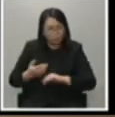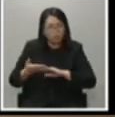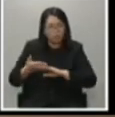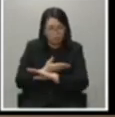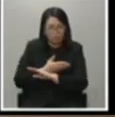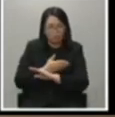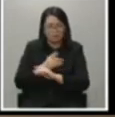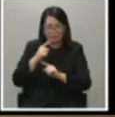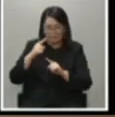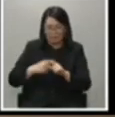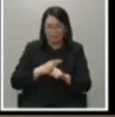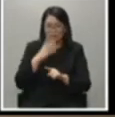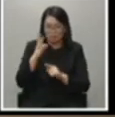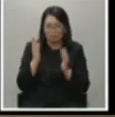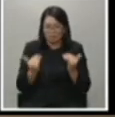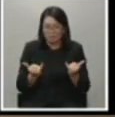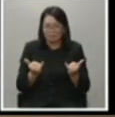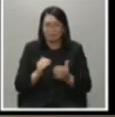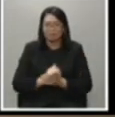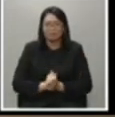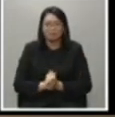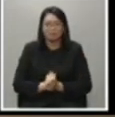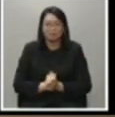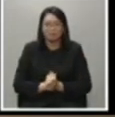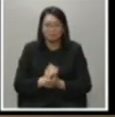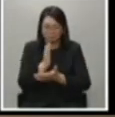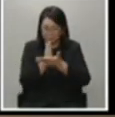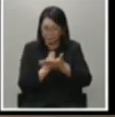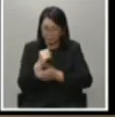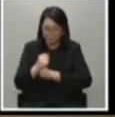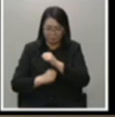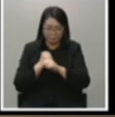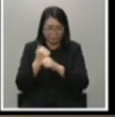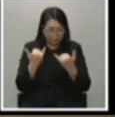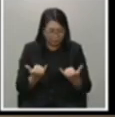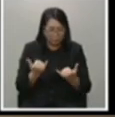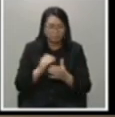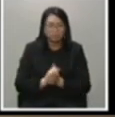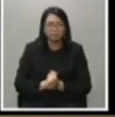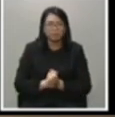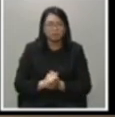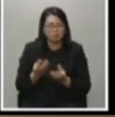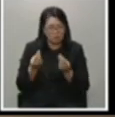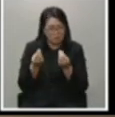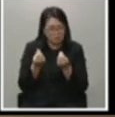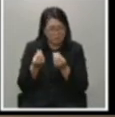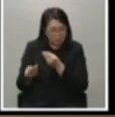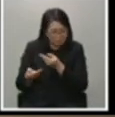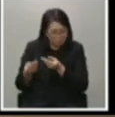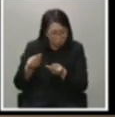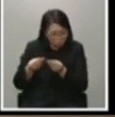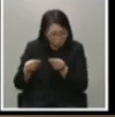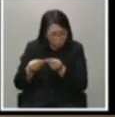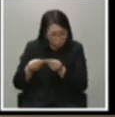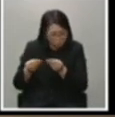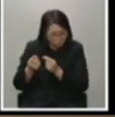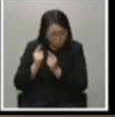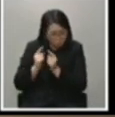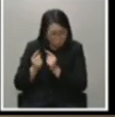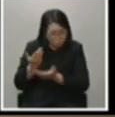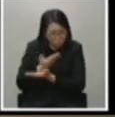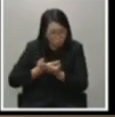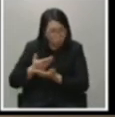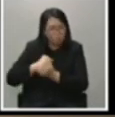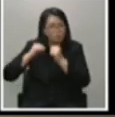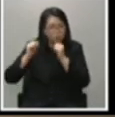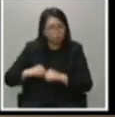างปีนี้ต่อมาค่ะวันที่13กุมภาพันธ์2563ก็ได้ผ่านความเห็นชอบของคณะกรรมการนโย